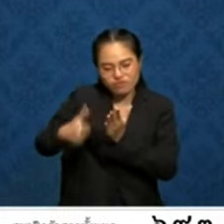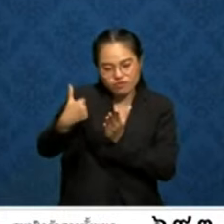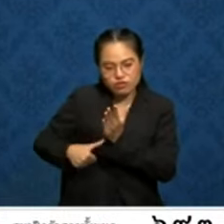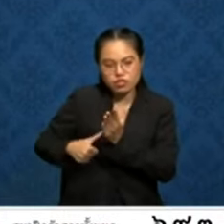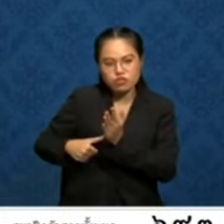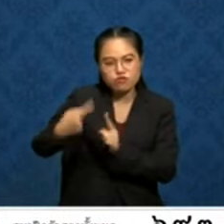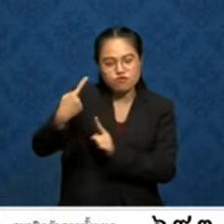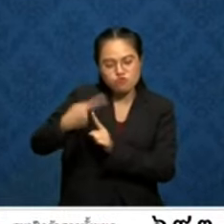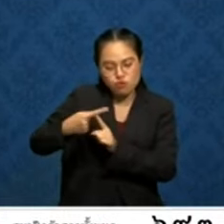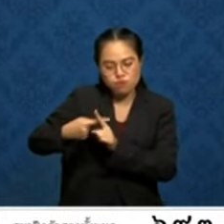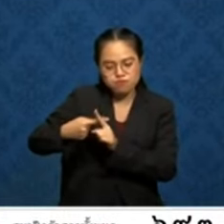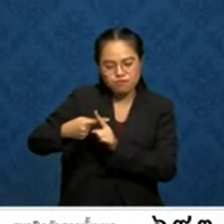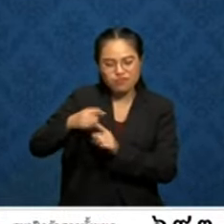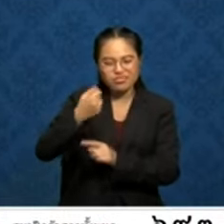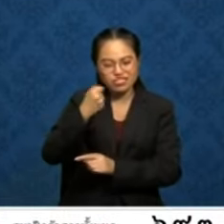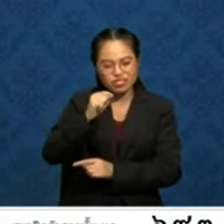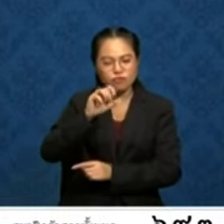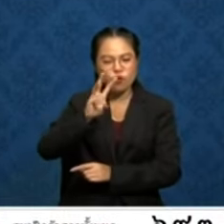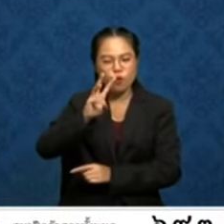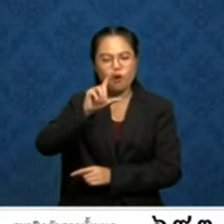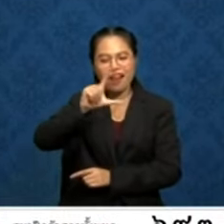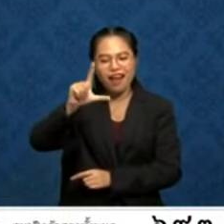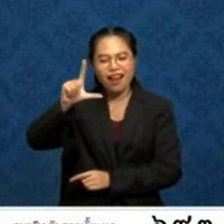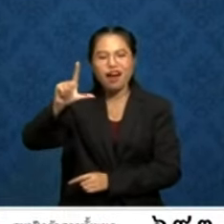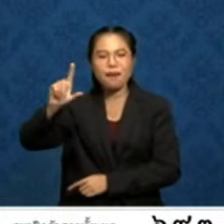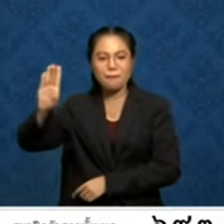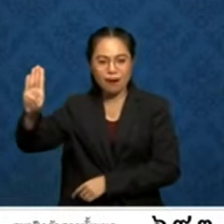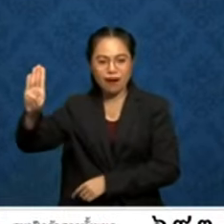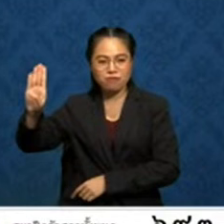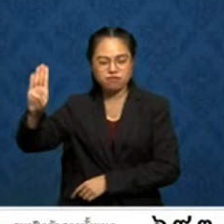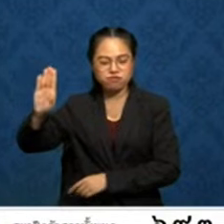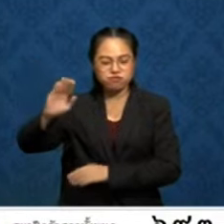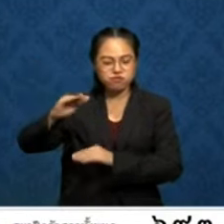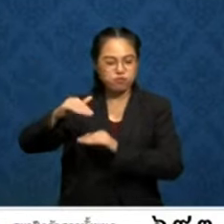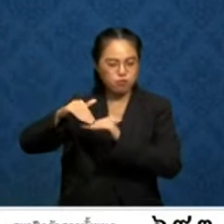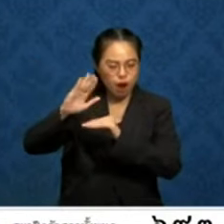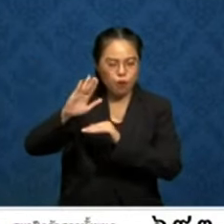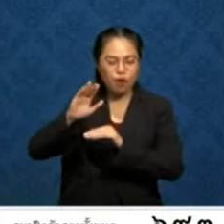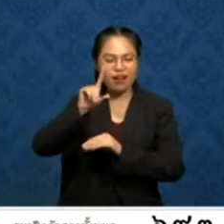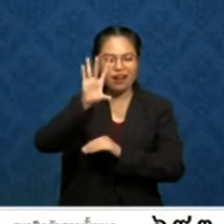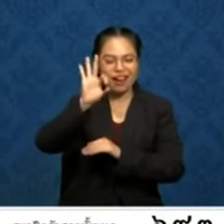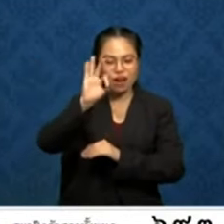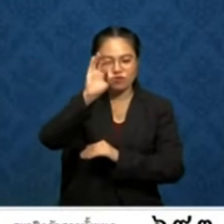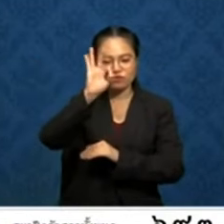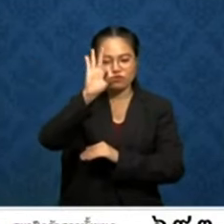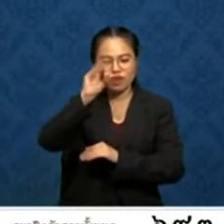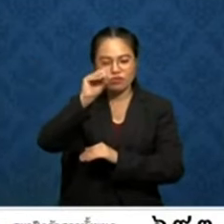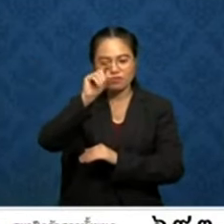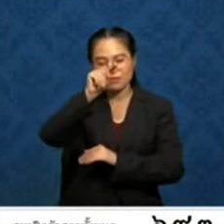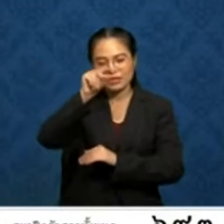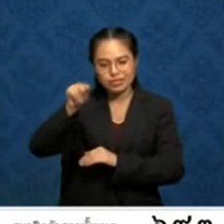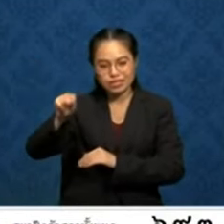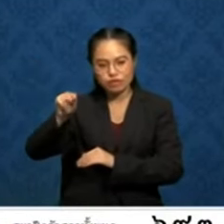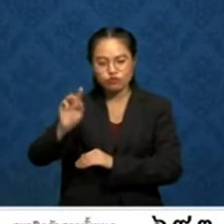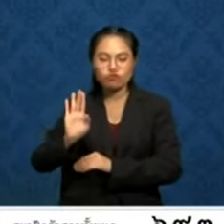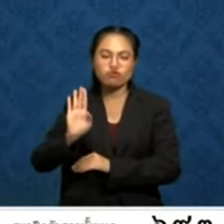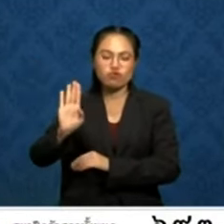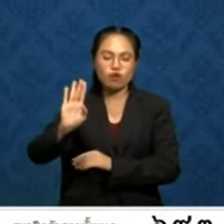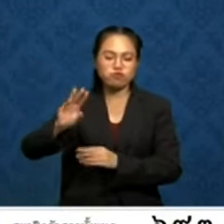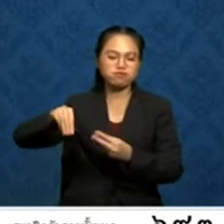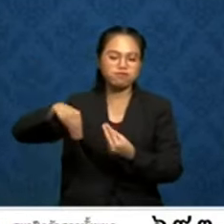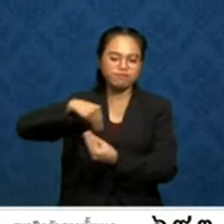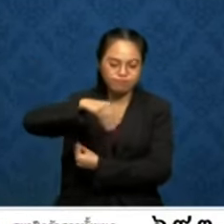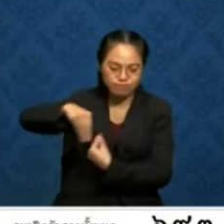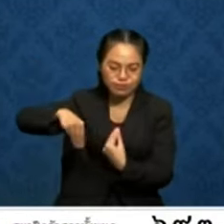า16ล้านล้านบาทหรือมากกว่าร้อยละ90ของมูลค่าผลิตภัณฑ์มวลร